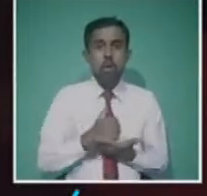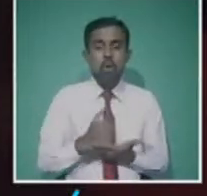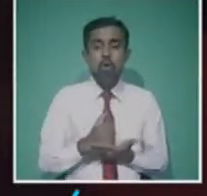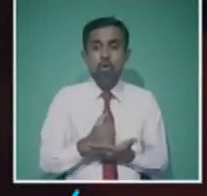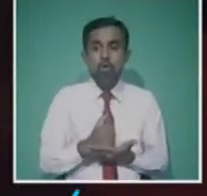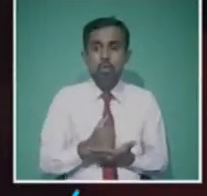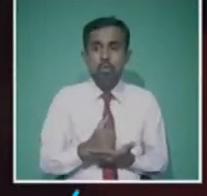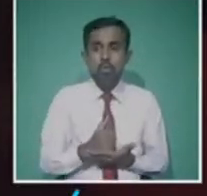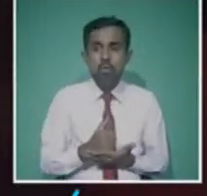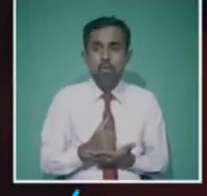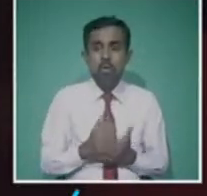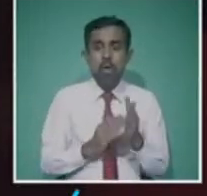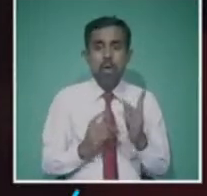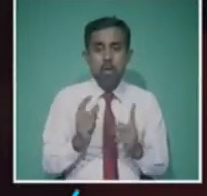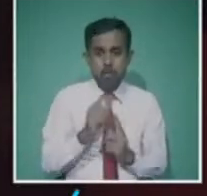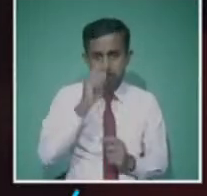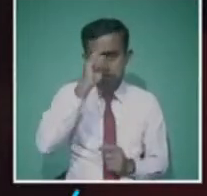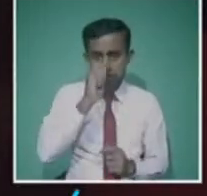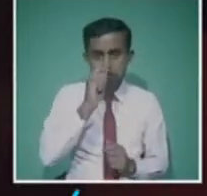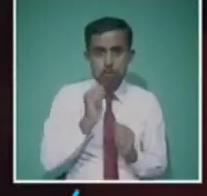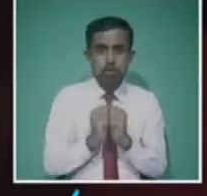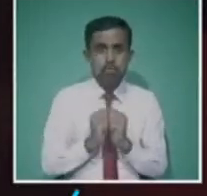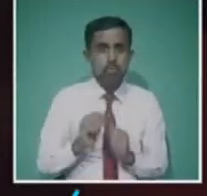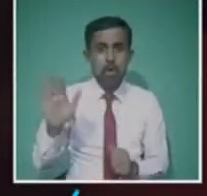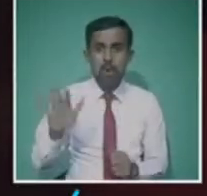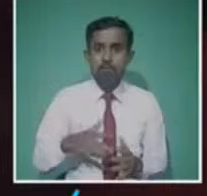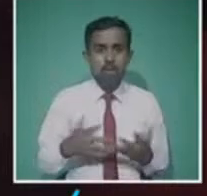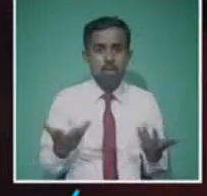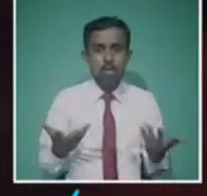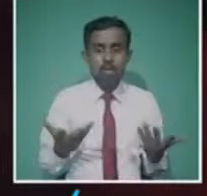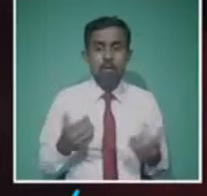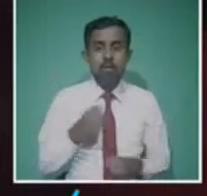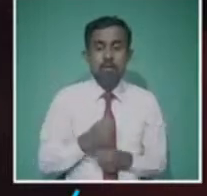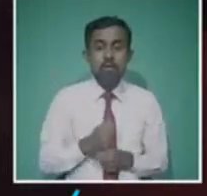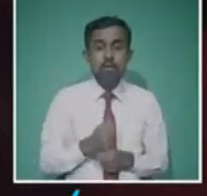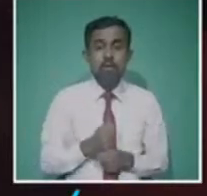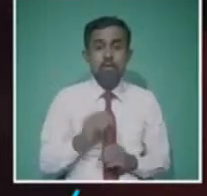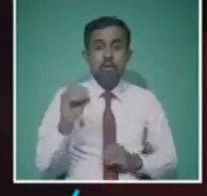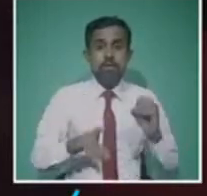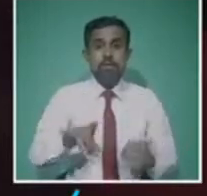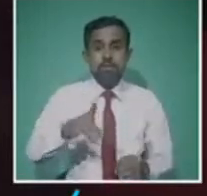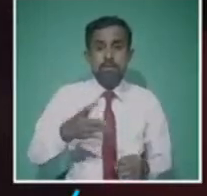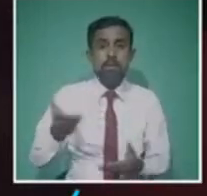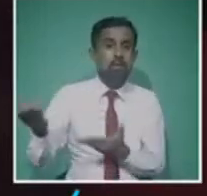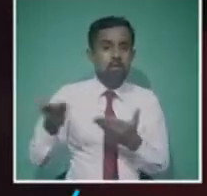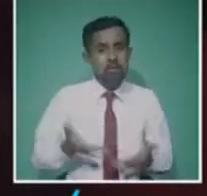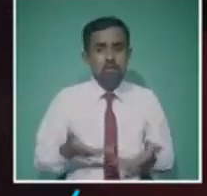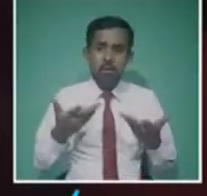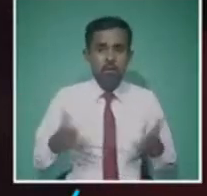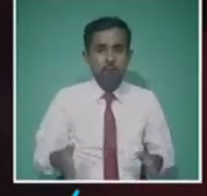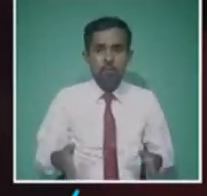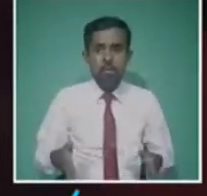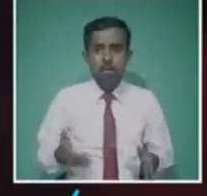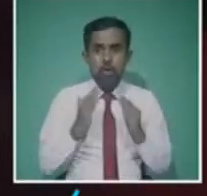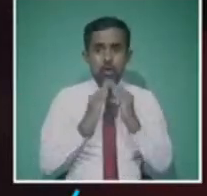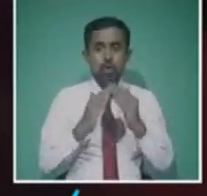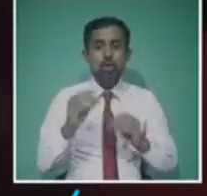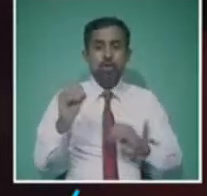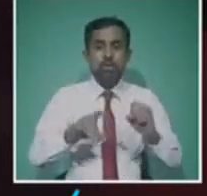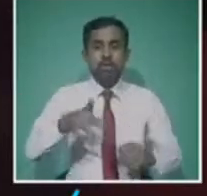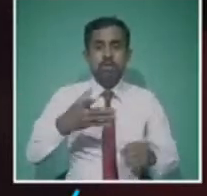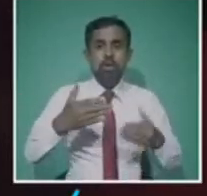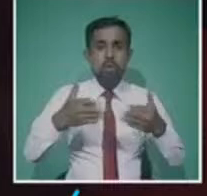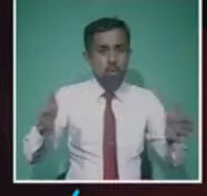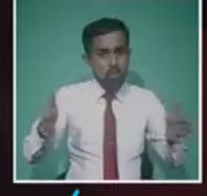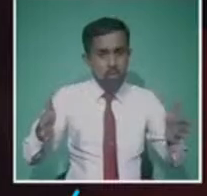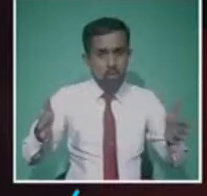ගරු ඇමතුමනි සේවයට වාර්තා කරේ නැහැ. නමුත් රාජ්‍ය සේවයේ 100%ක් අපි කැඳවන්න තීරණය කරා. අපි පාසල් 100%ක් විවෘත